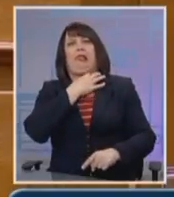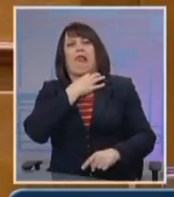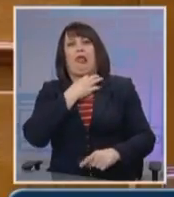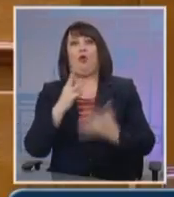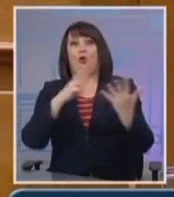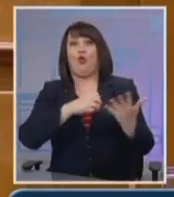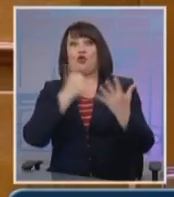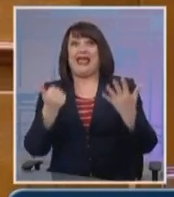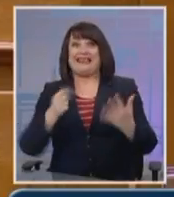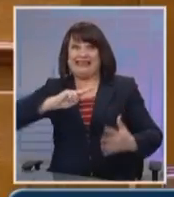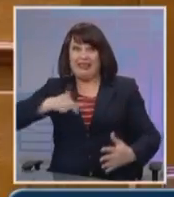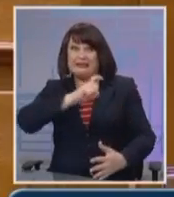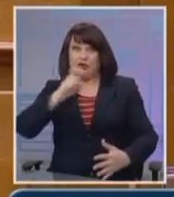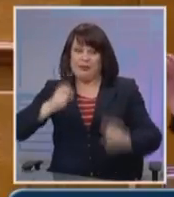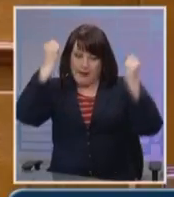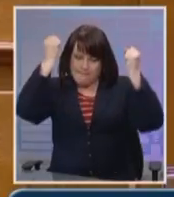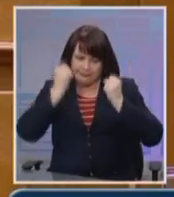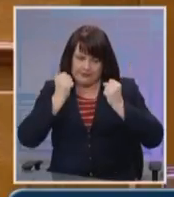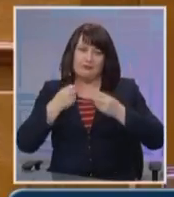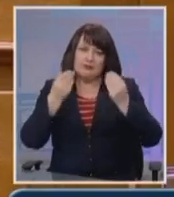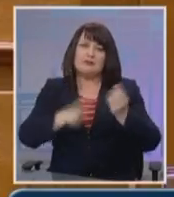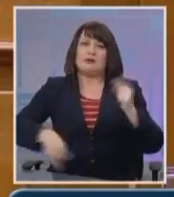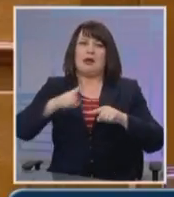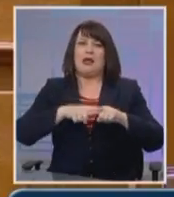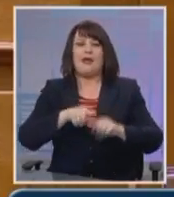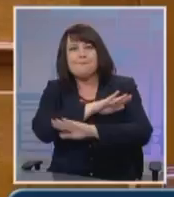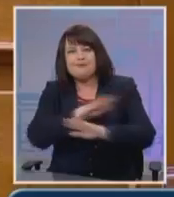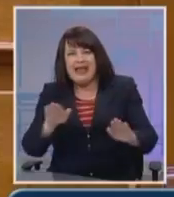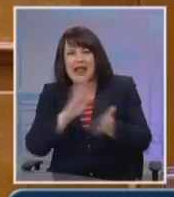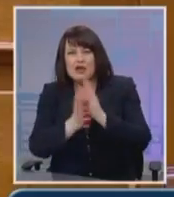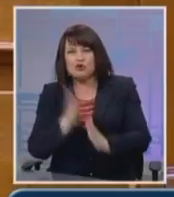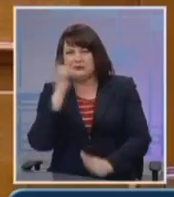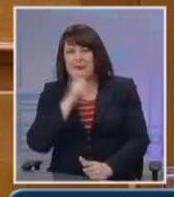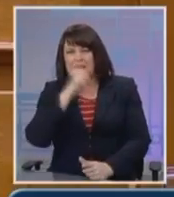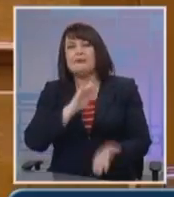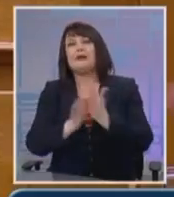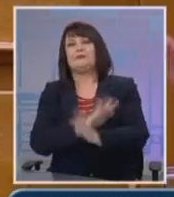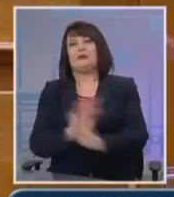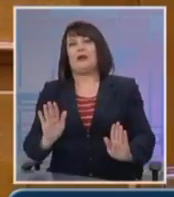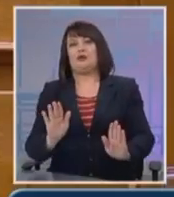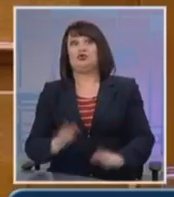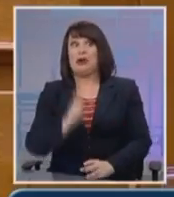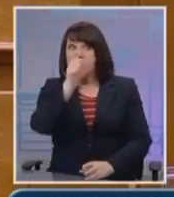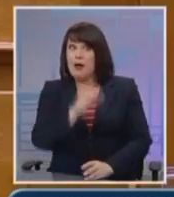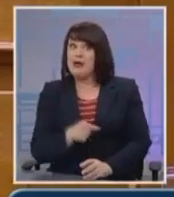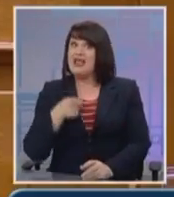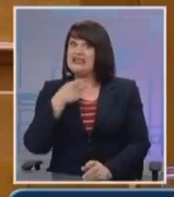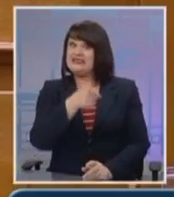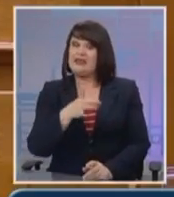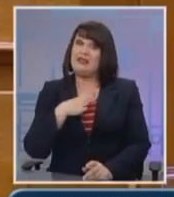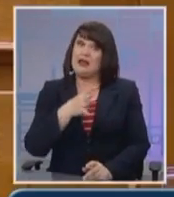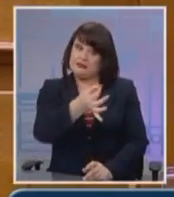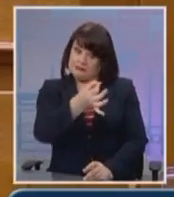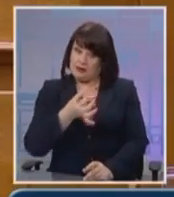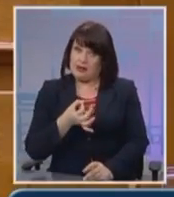86 δισεκατομμύρια ευρώ. Για να τελειώνουν λοιπόν τα ψέματα σε αυτή την αίθουσα. Αν εσείς θέλετε να